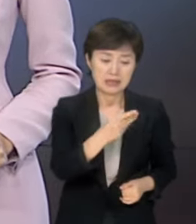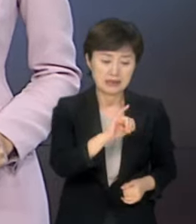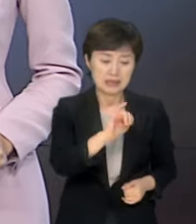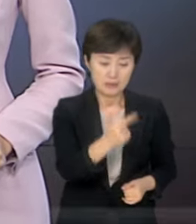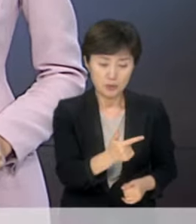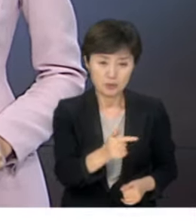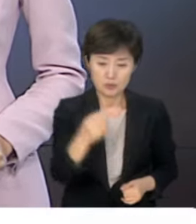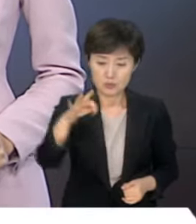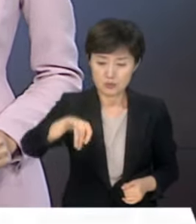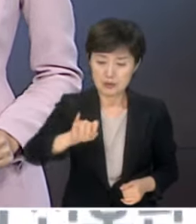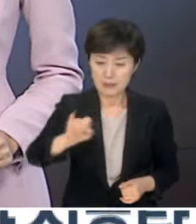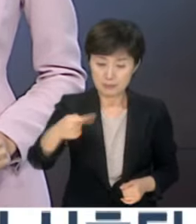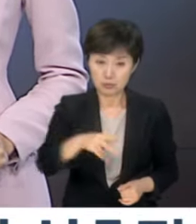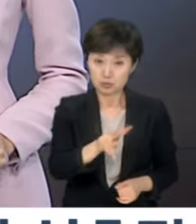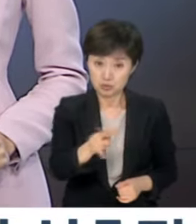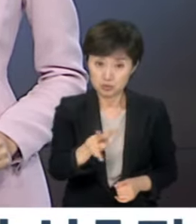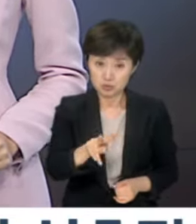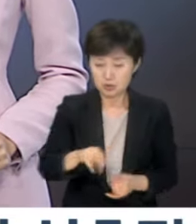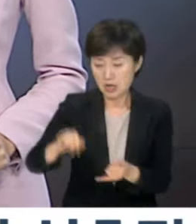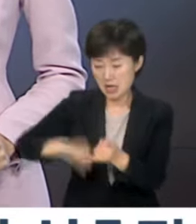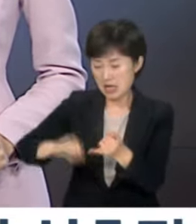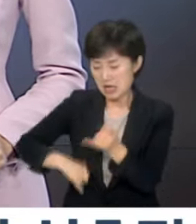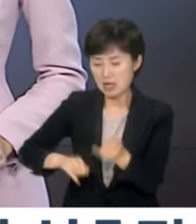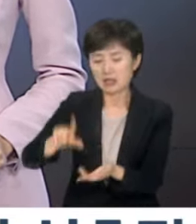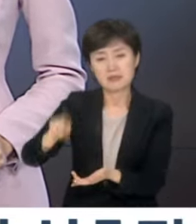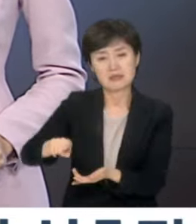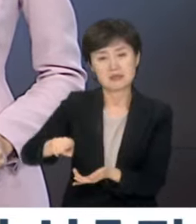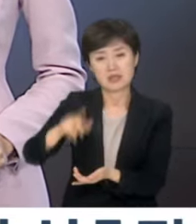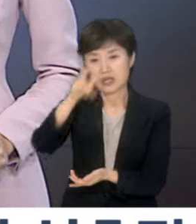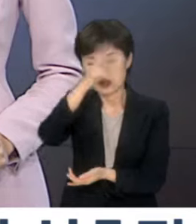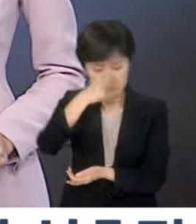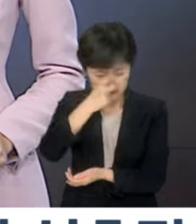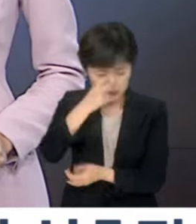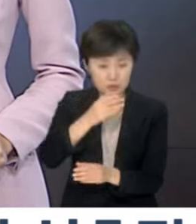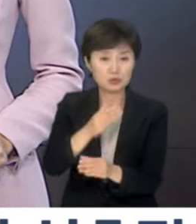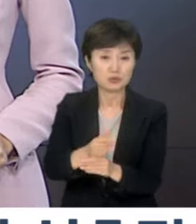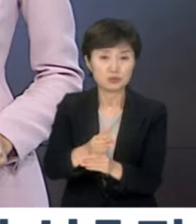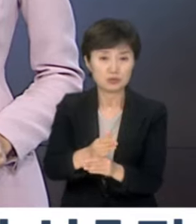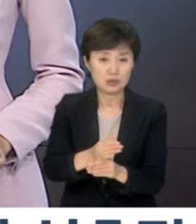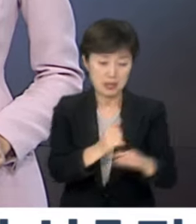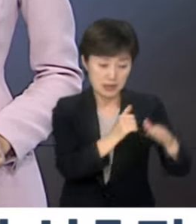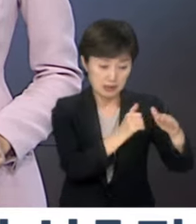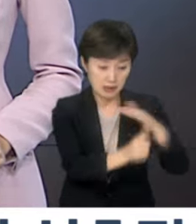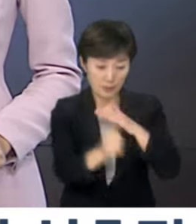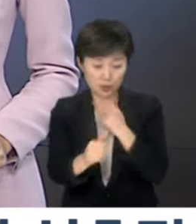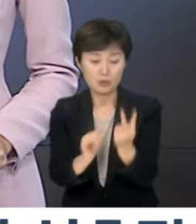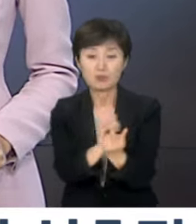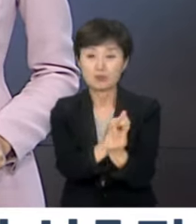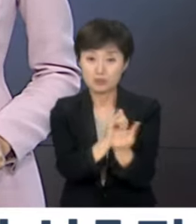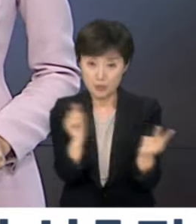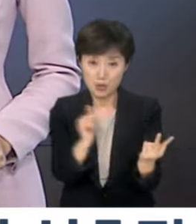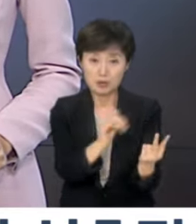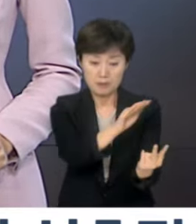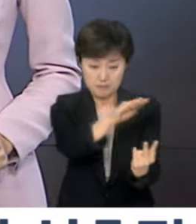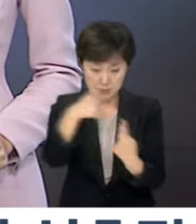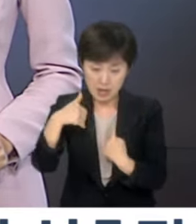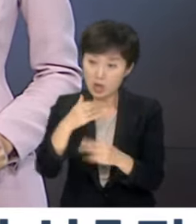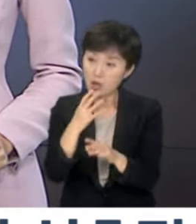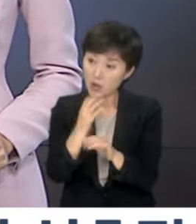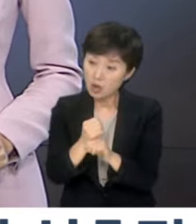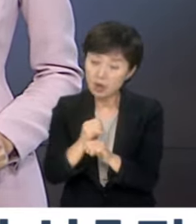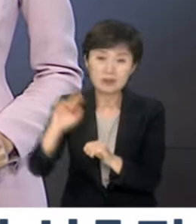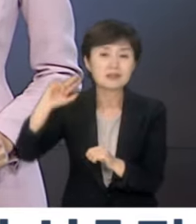팀원과 위메프의 대규모 미정산 사태를 수사하고 있는 검찰이 류광진 팀원 대표와 류화현 위메프 대표를 다음